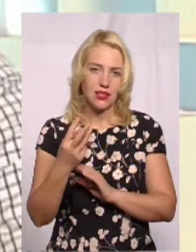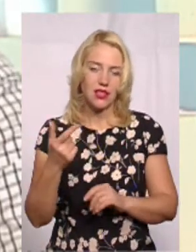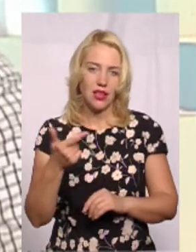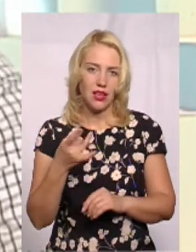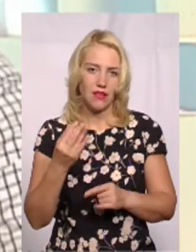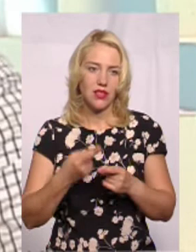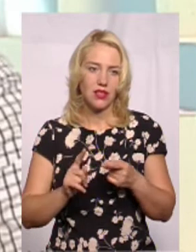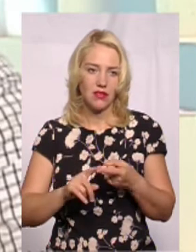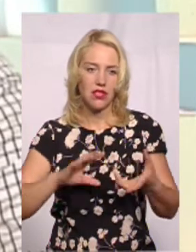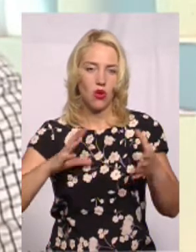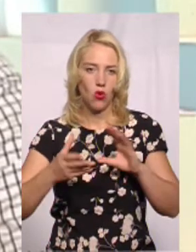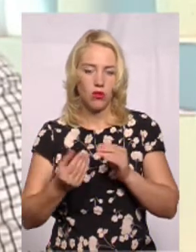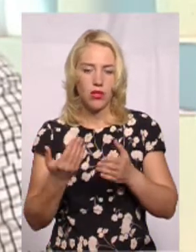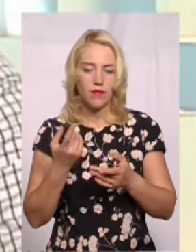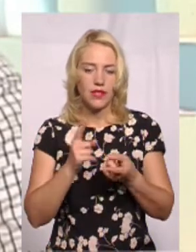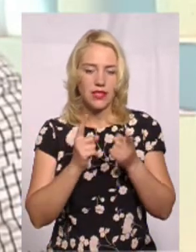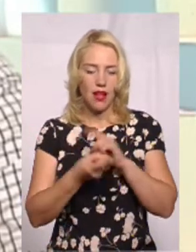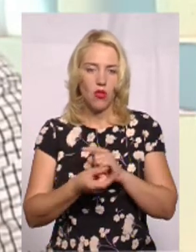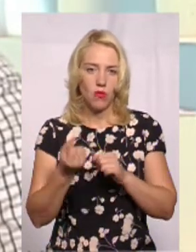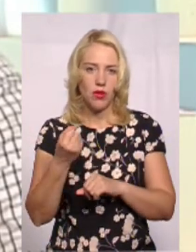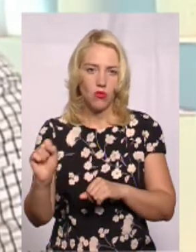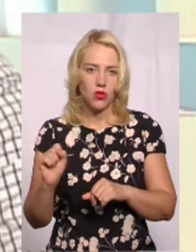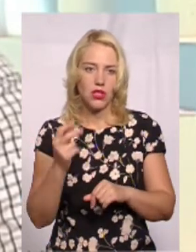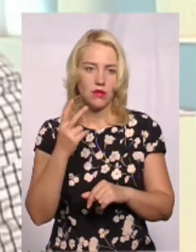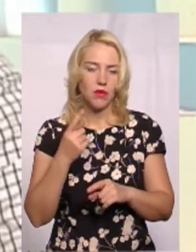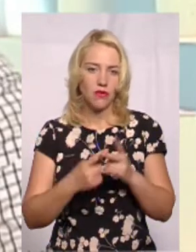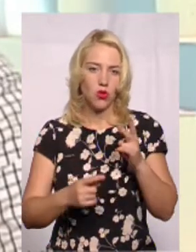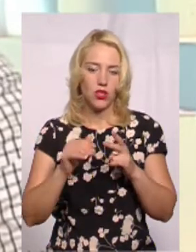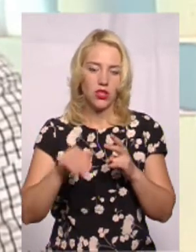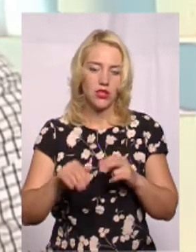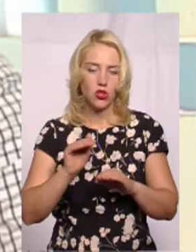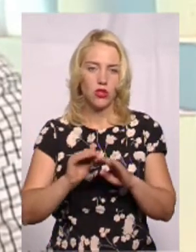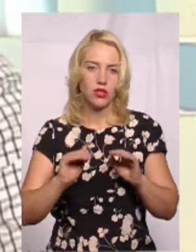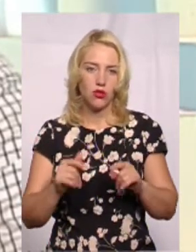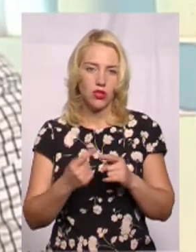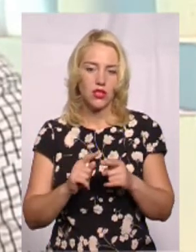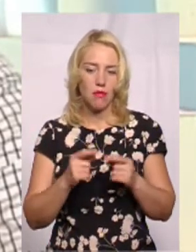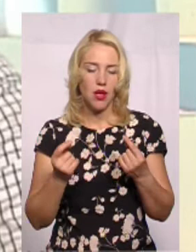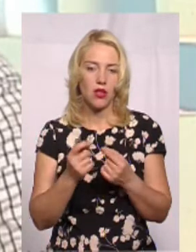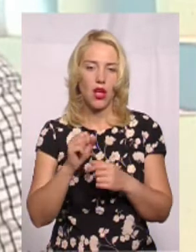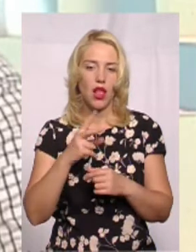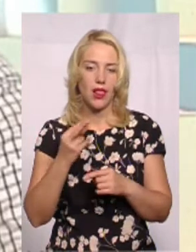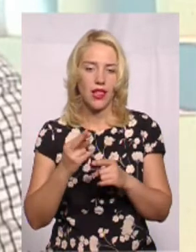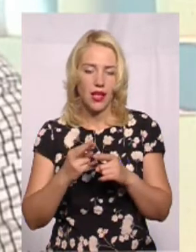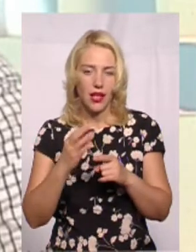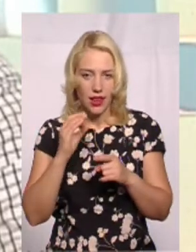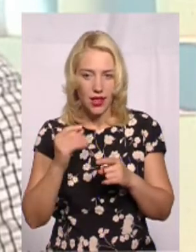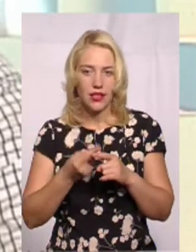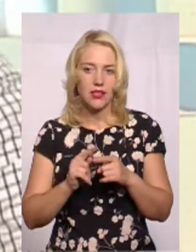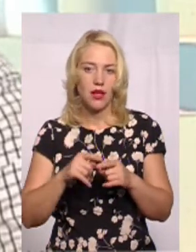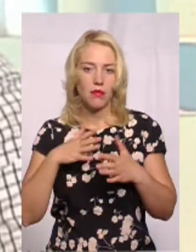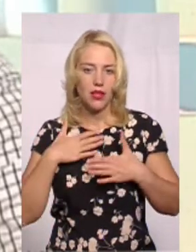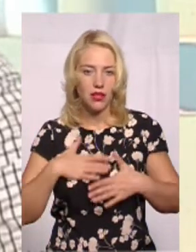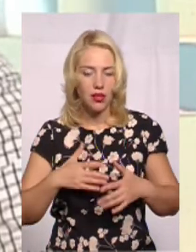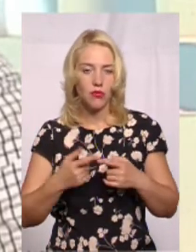248 діток. Всього стало переможцями близько 1500 діток. Це, звичайно, мало, але це дуже приємно і моральний такий